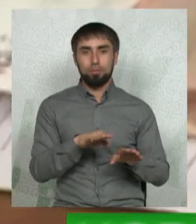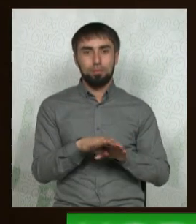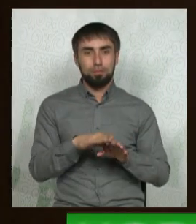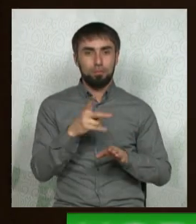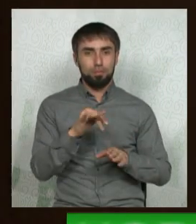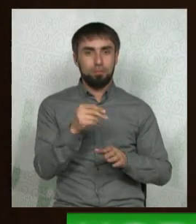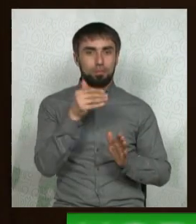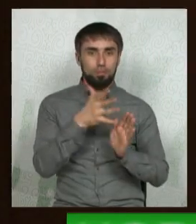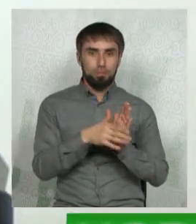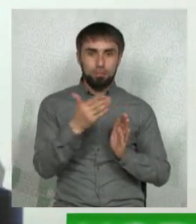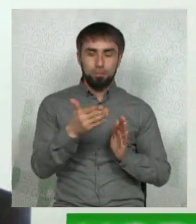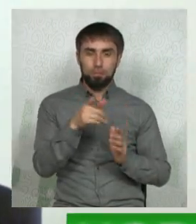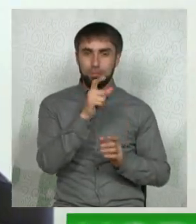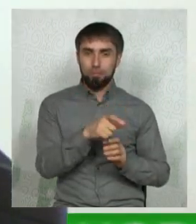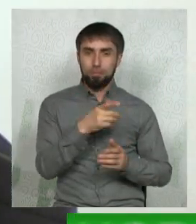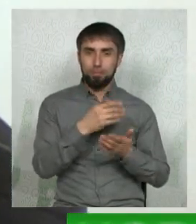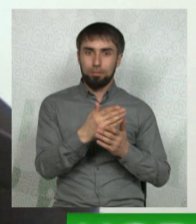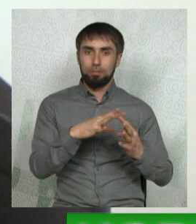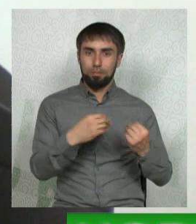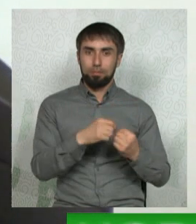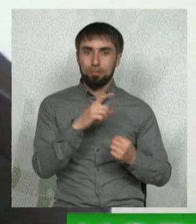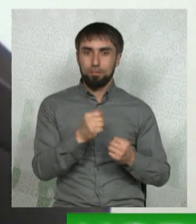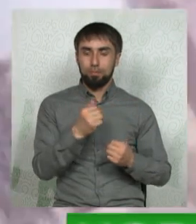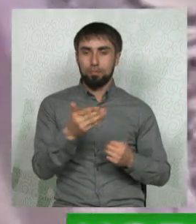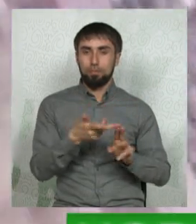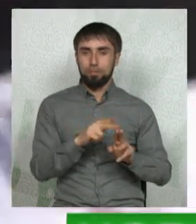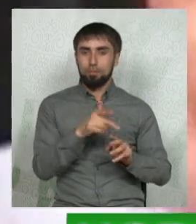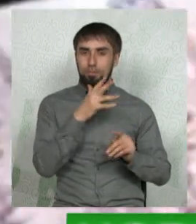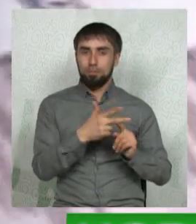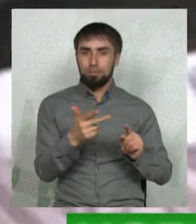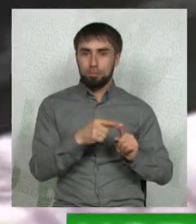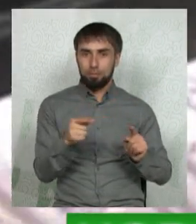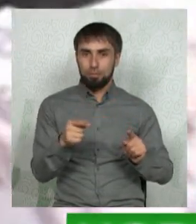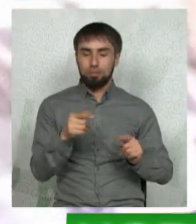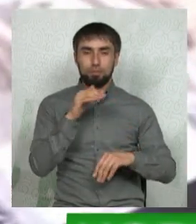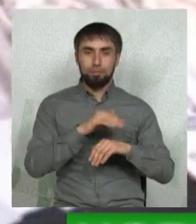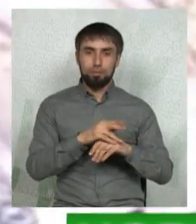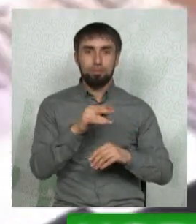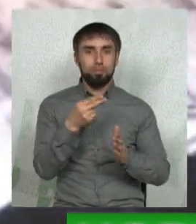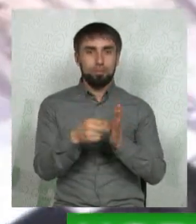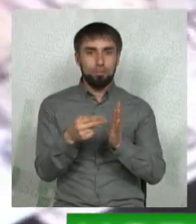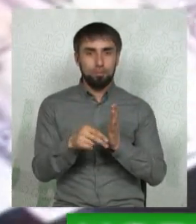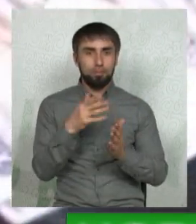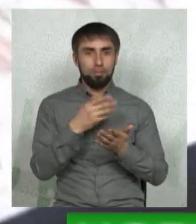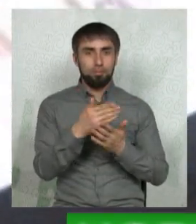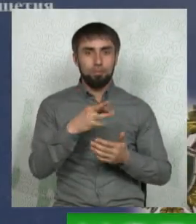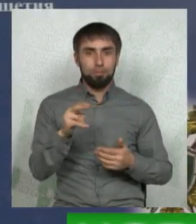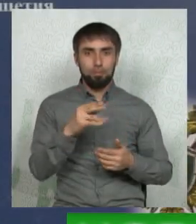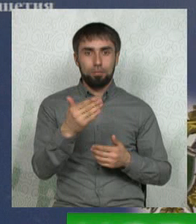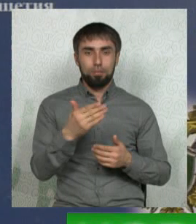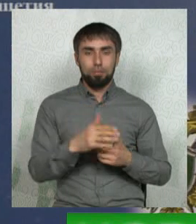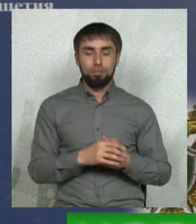ли расходы указанного человека, его членов семьи за три предшествующих периода непосредственному факту приобретения его доходам.